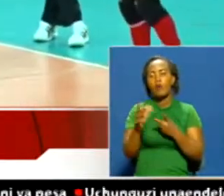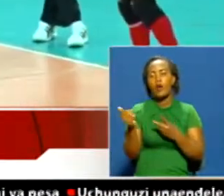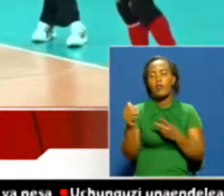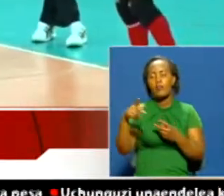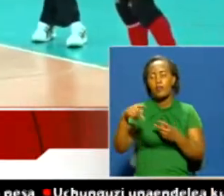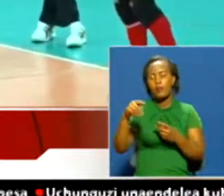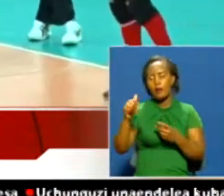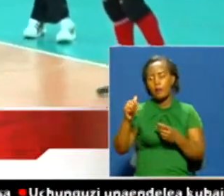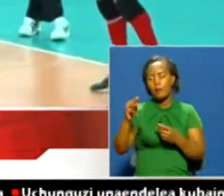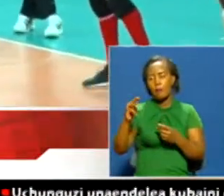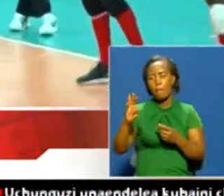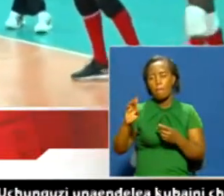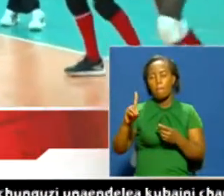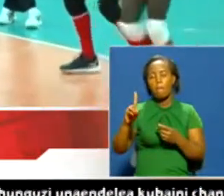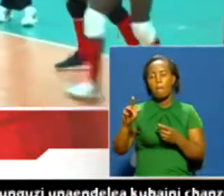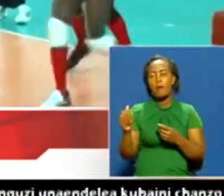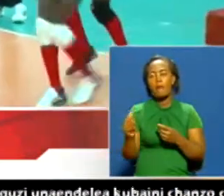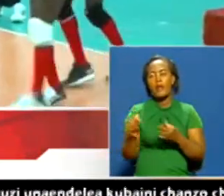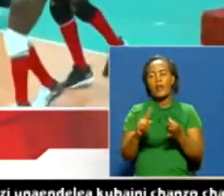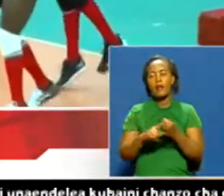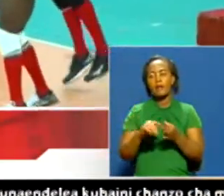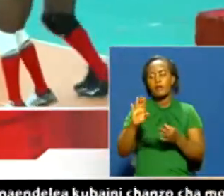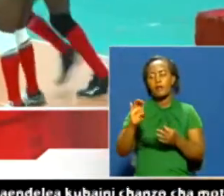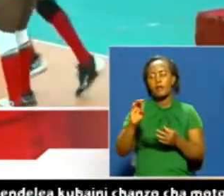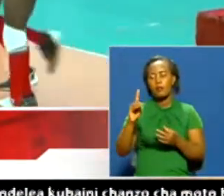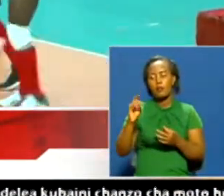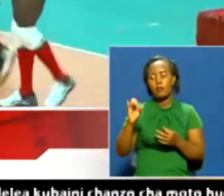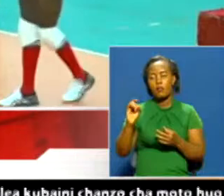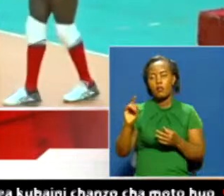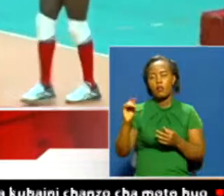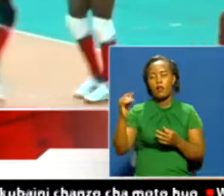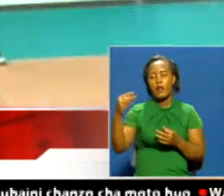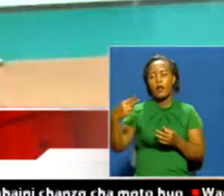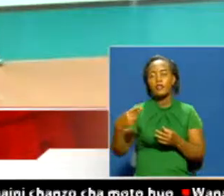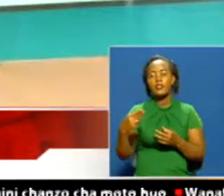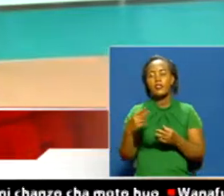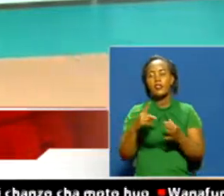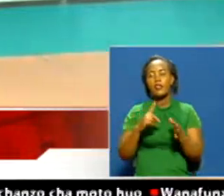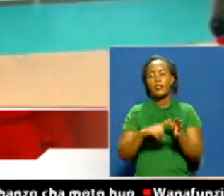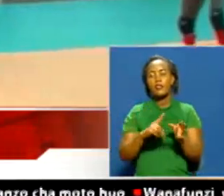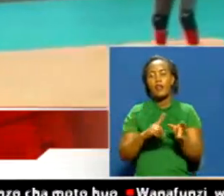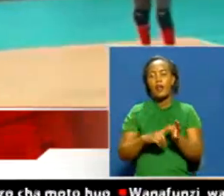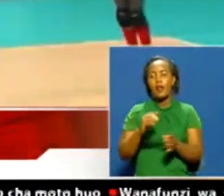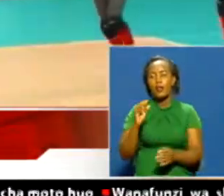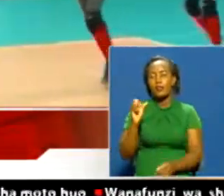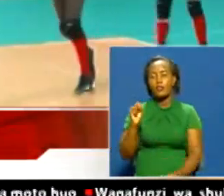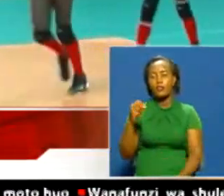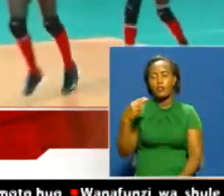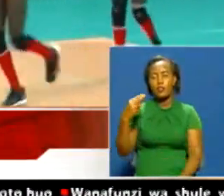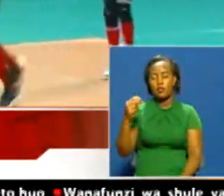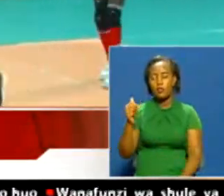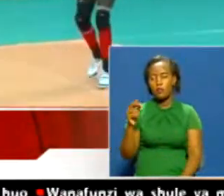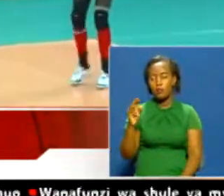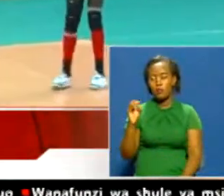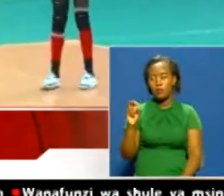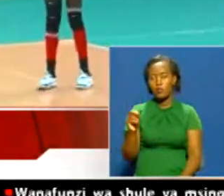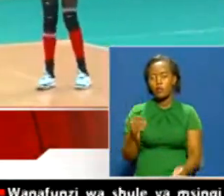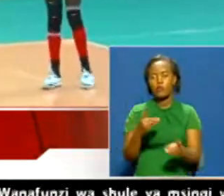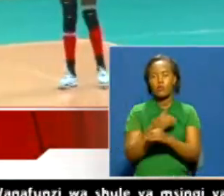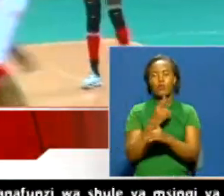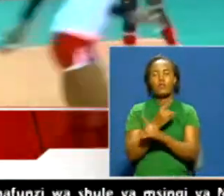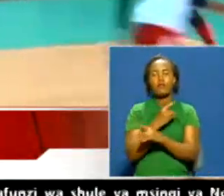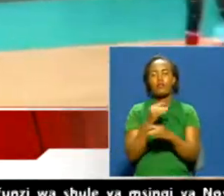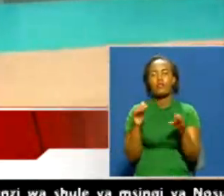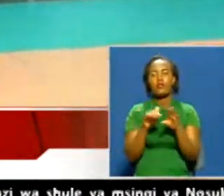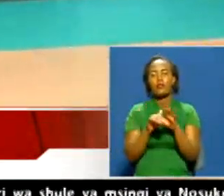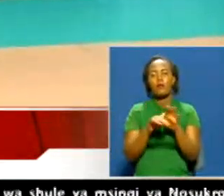Jepkirui, Leonida Kasaya, Edith Wisa, Lorin Chebet, Gladys Ekaru, Sharon Chepchumba, Immaculate Mtai, Jane Washo,